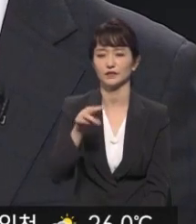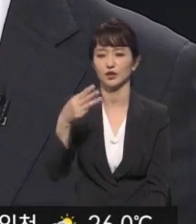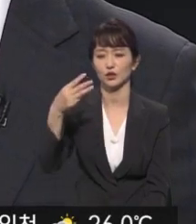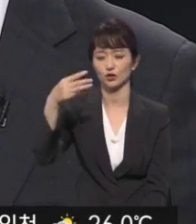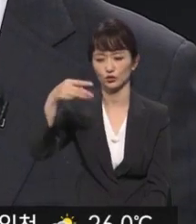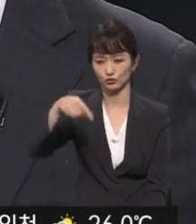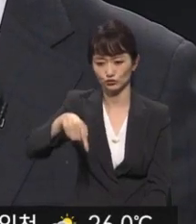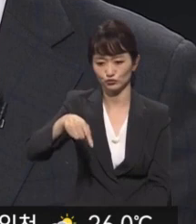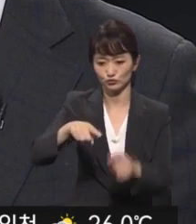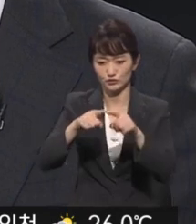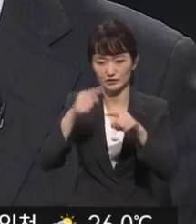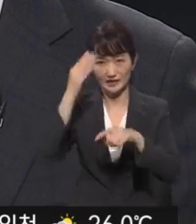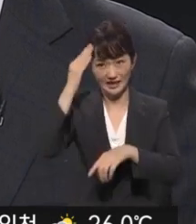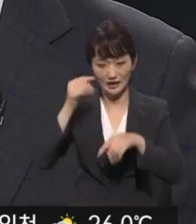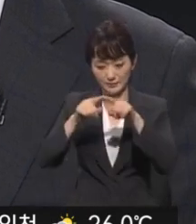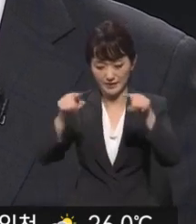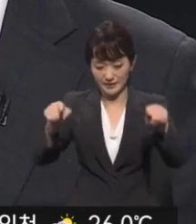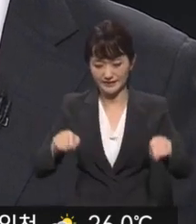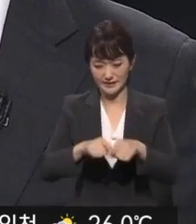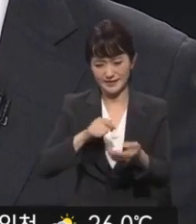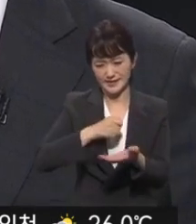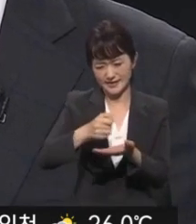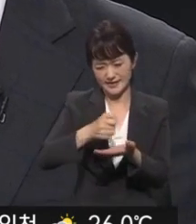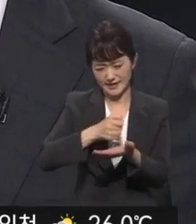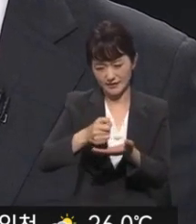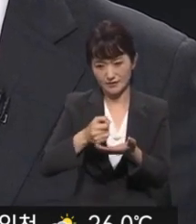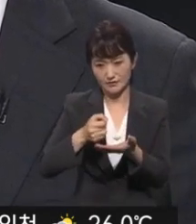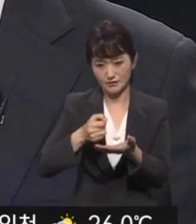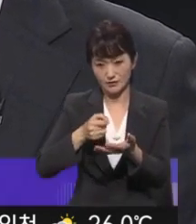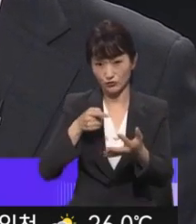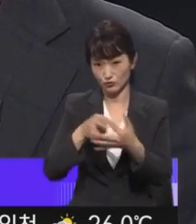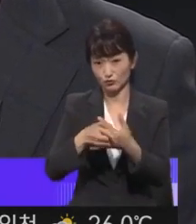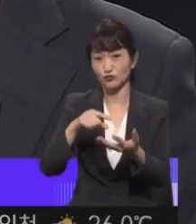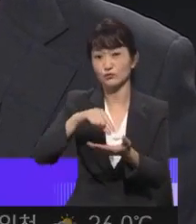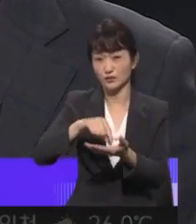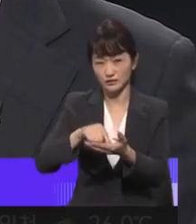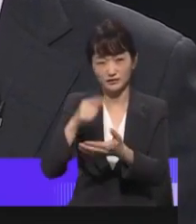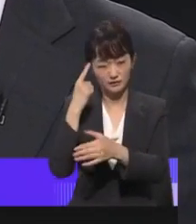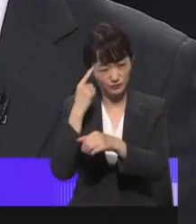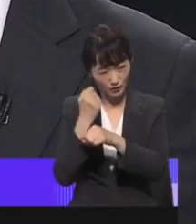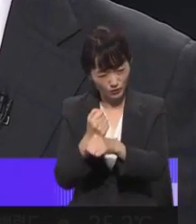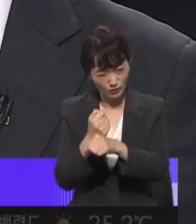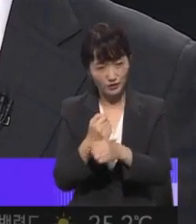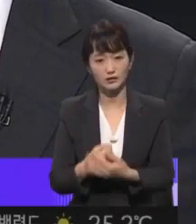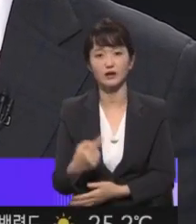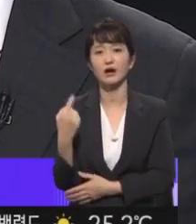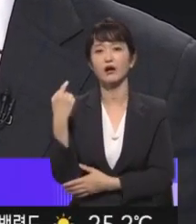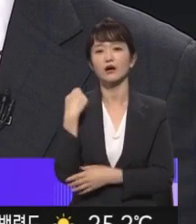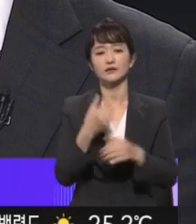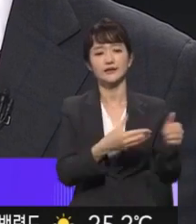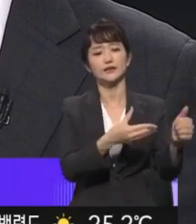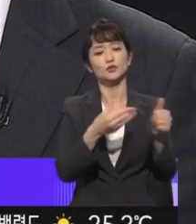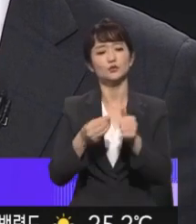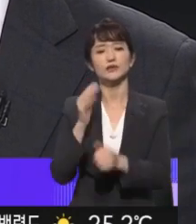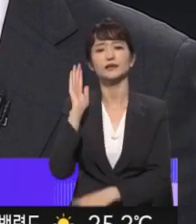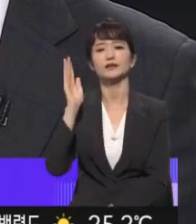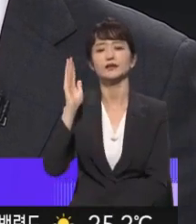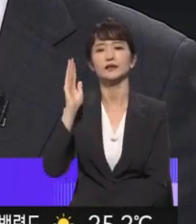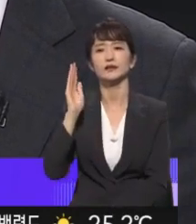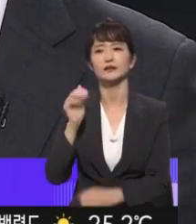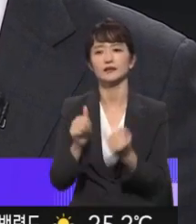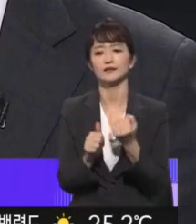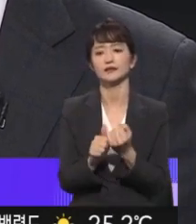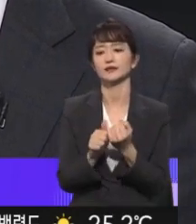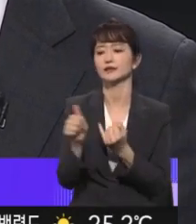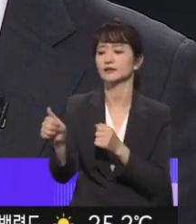먹을 거라서 공부를 한자 해야 됐는데 어제 초청한 3명의 강사를 보면 그 초 뒤 부르셨던 분 의 남편 분